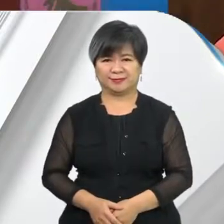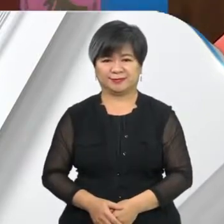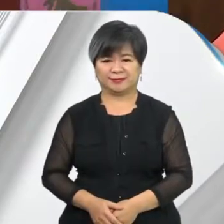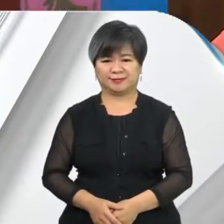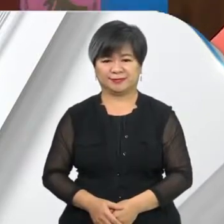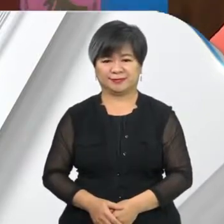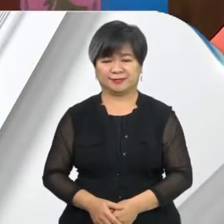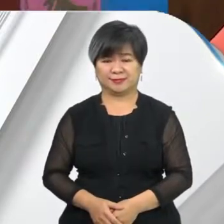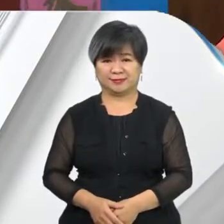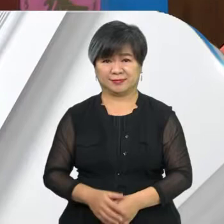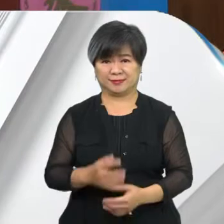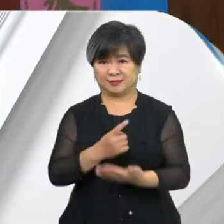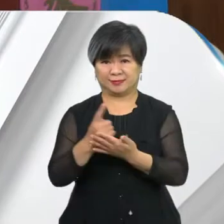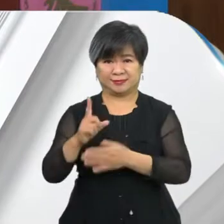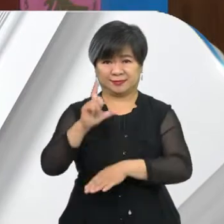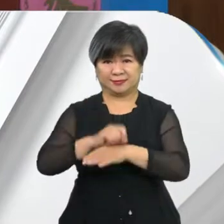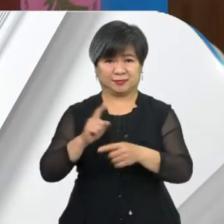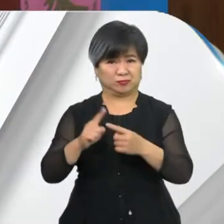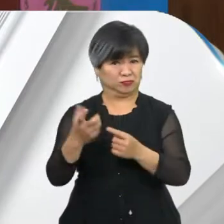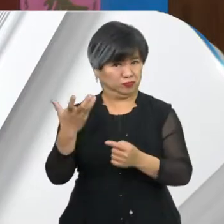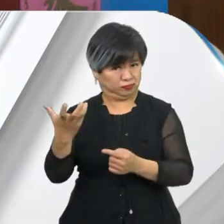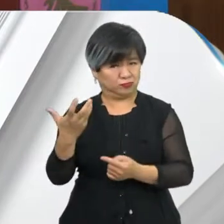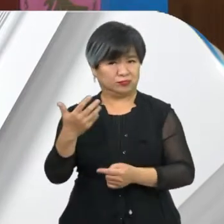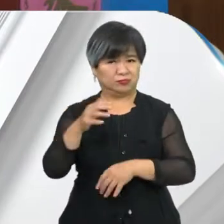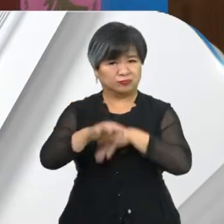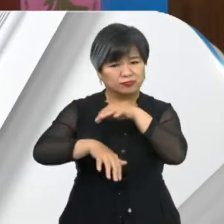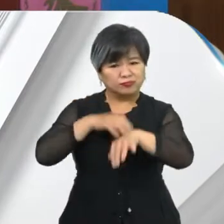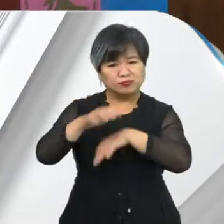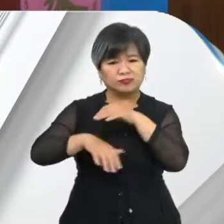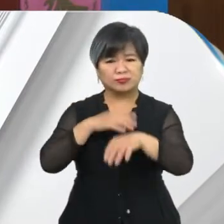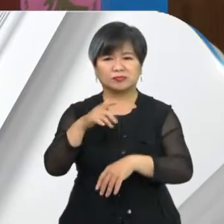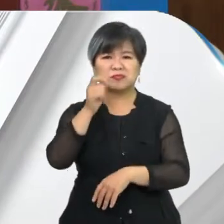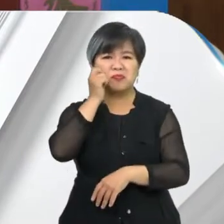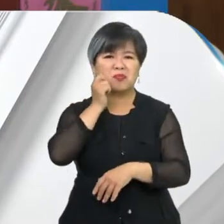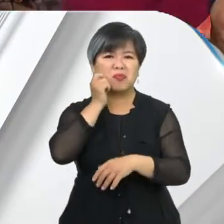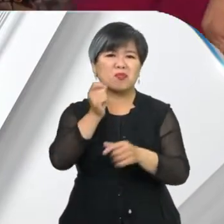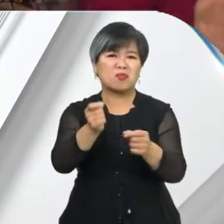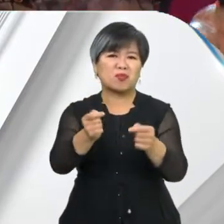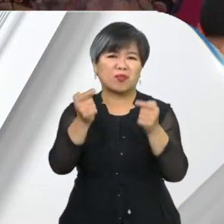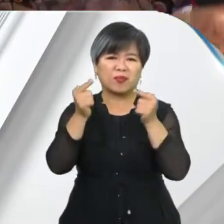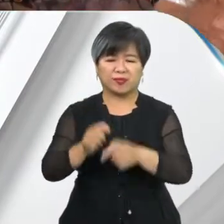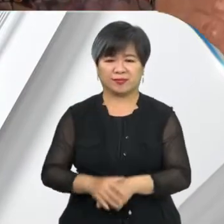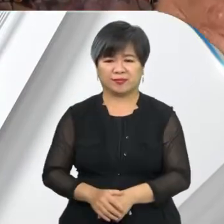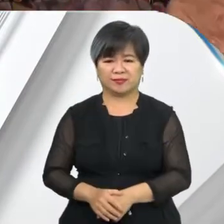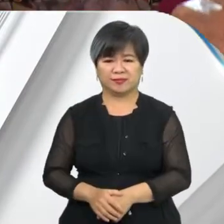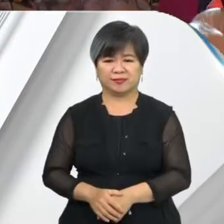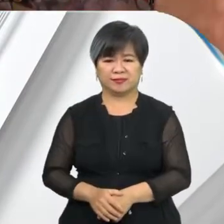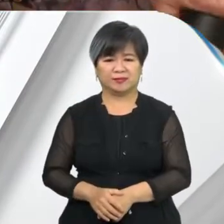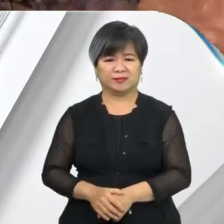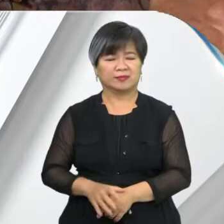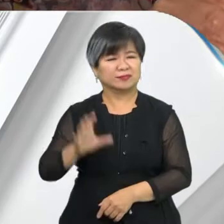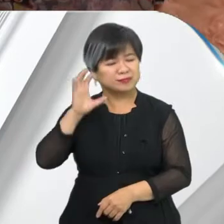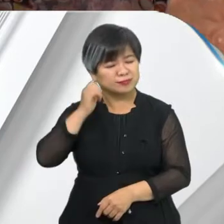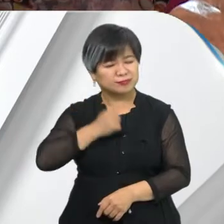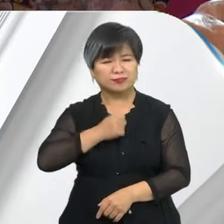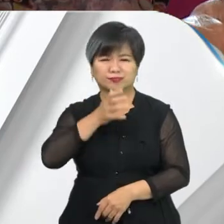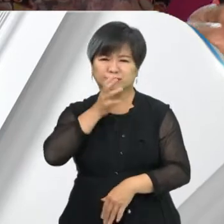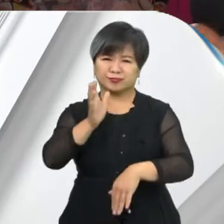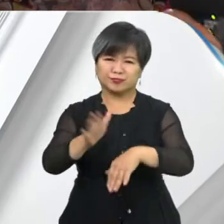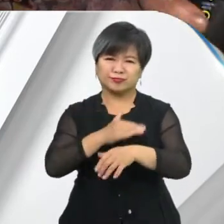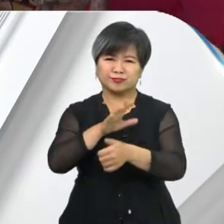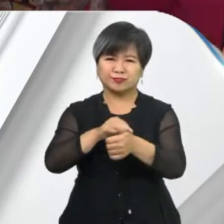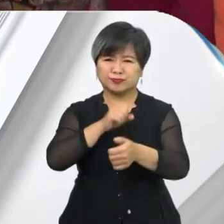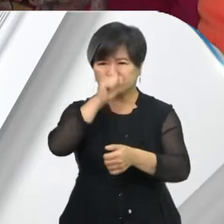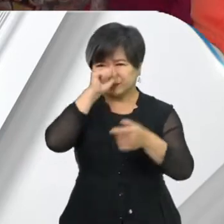特课拢人数才坐到安尼，大家愈来愈有兴趣安尼。 听有袂晓讲，啊学了真趣